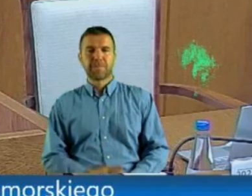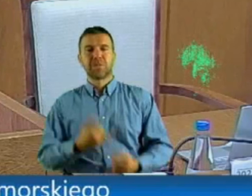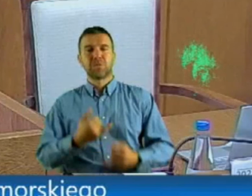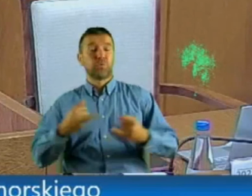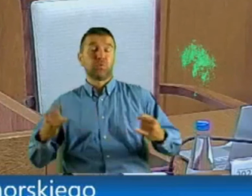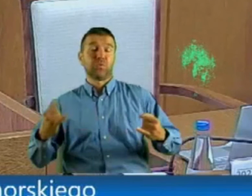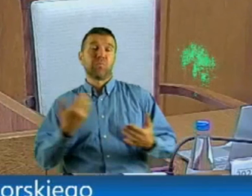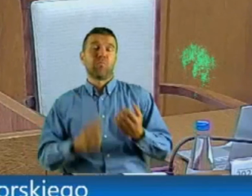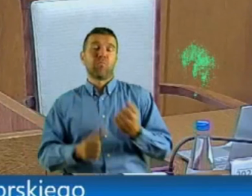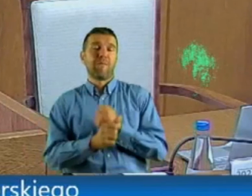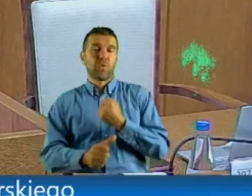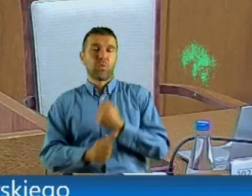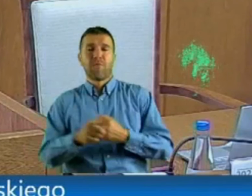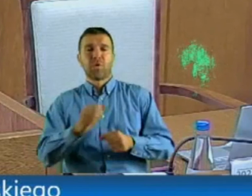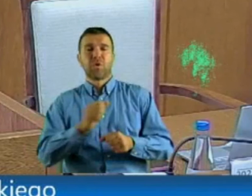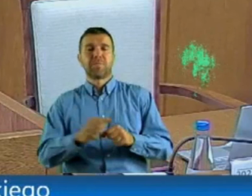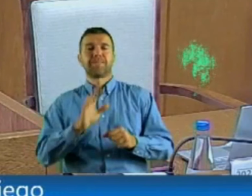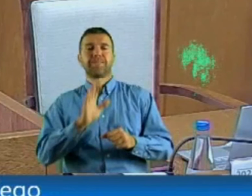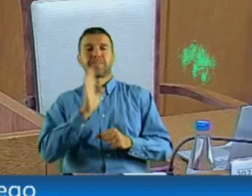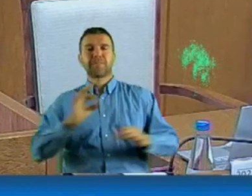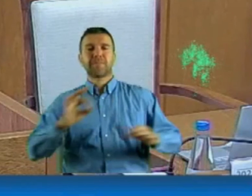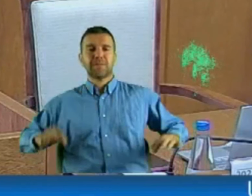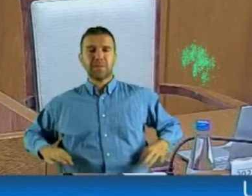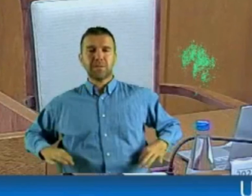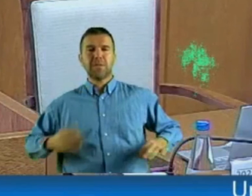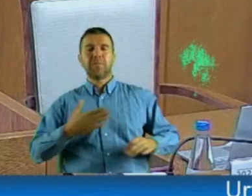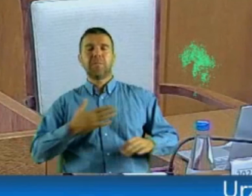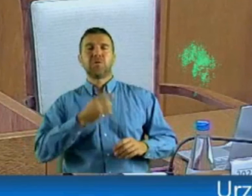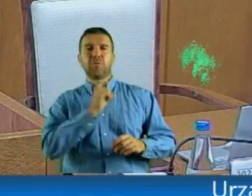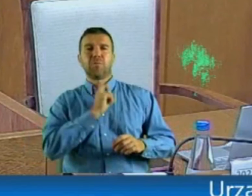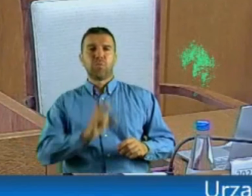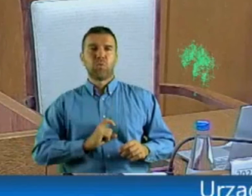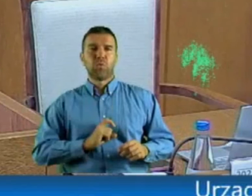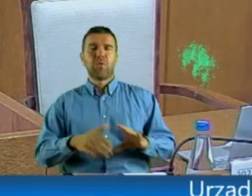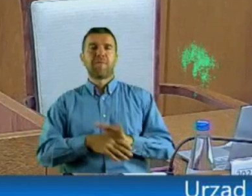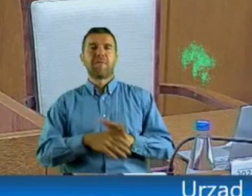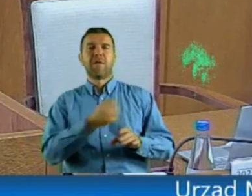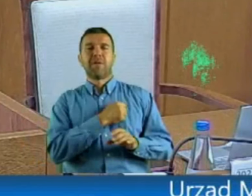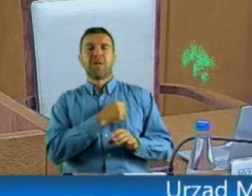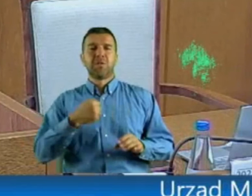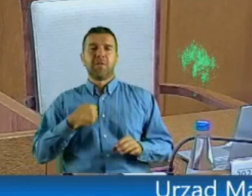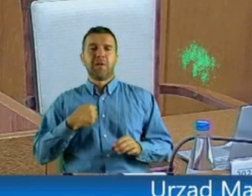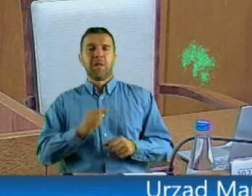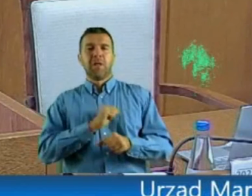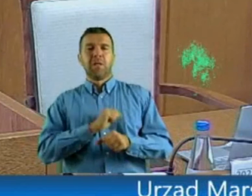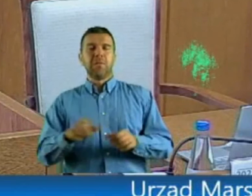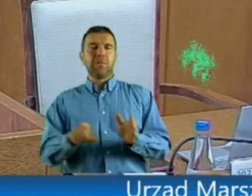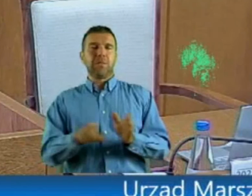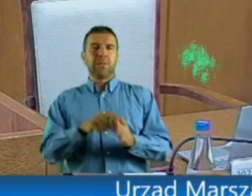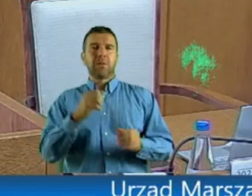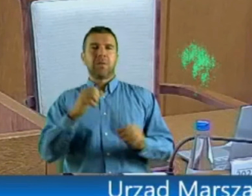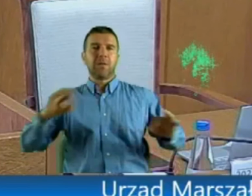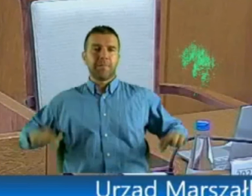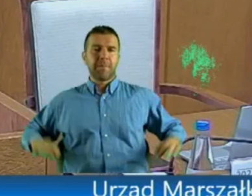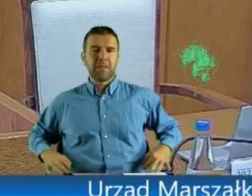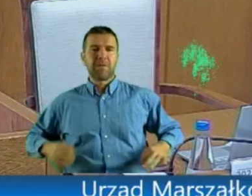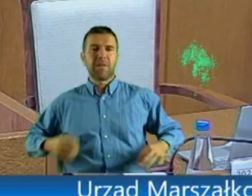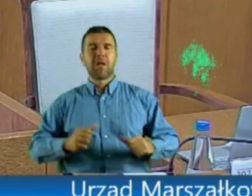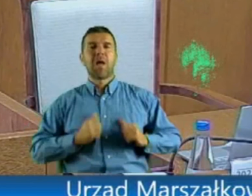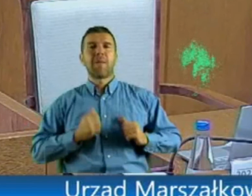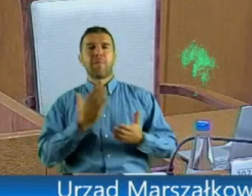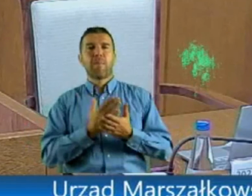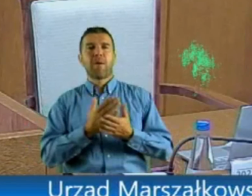powodów. Pamiętajcie, proszę Państwa, że macie mnie, macie biuro w Warszawie. Jesteśmy dla Państwa, żeby Państwu pomagać